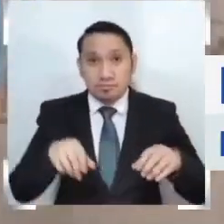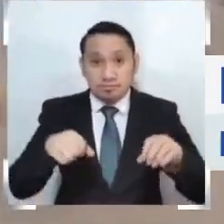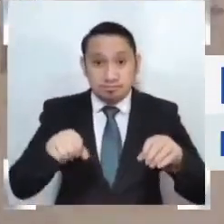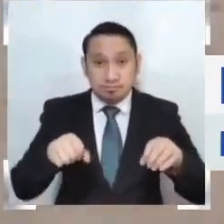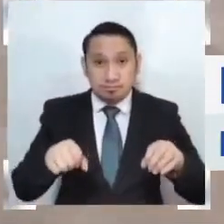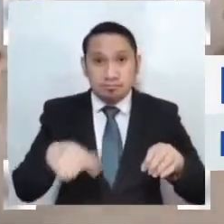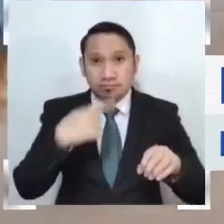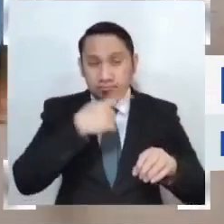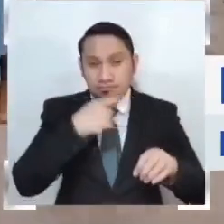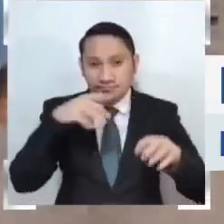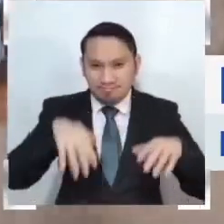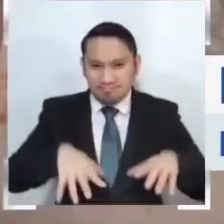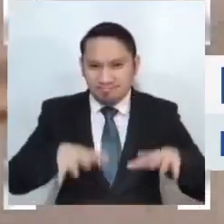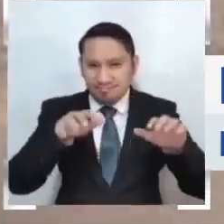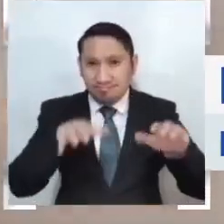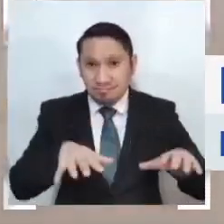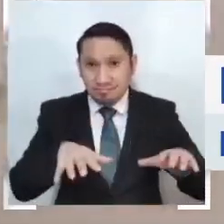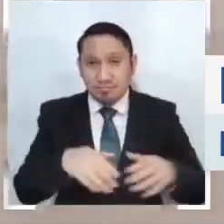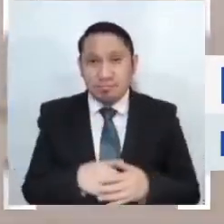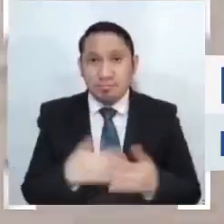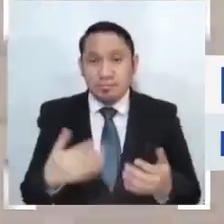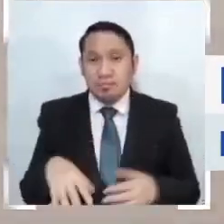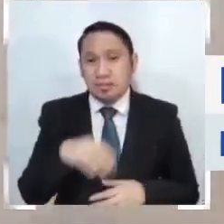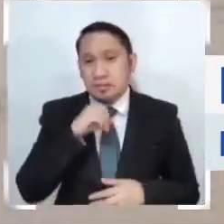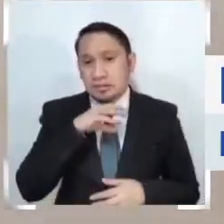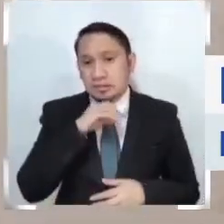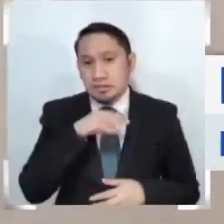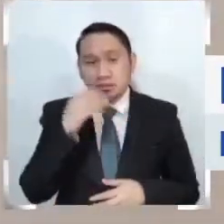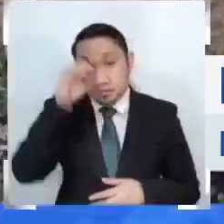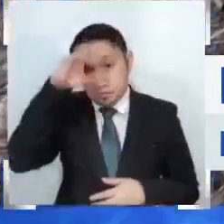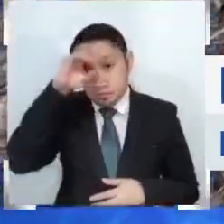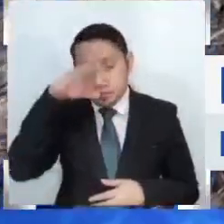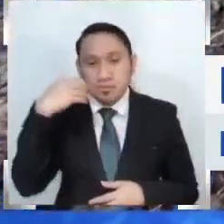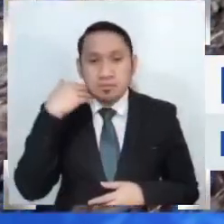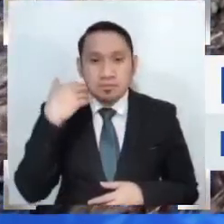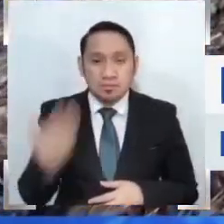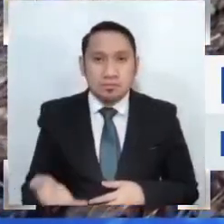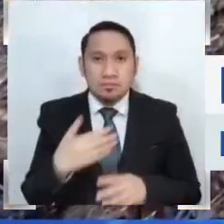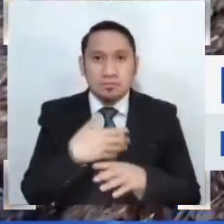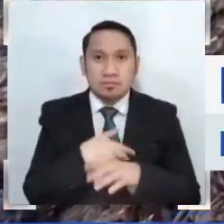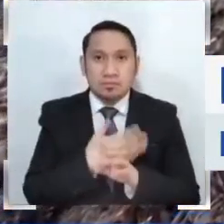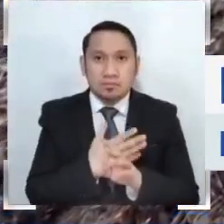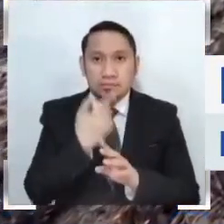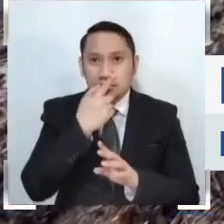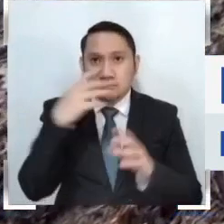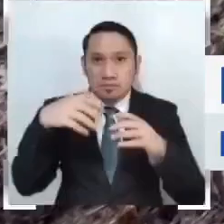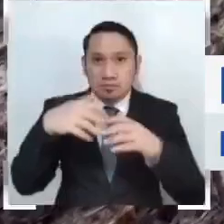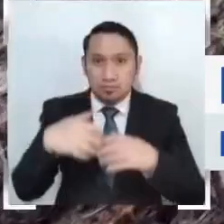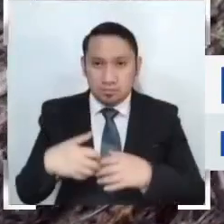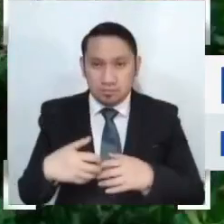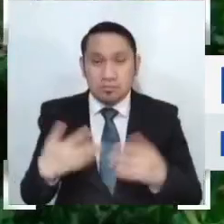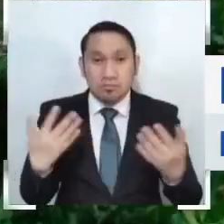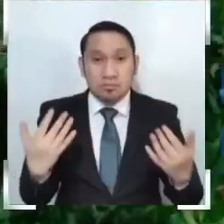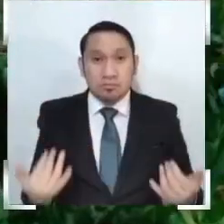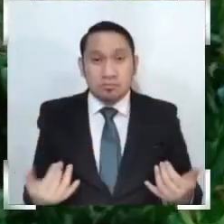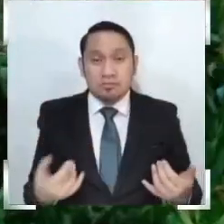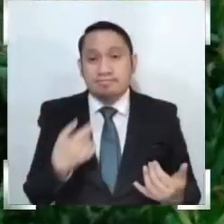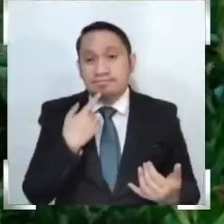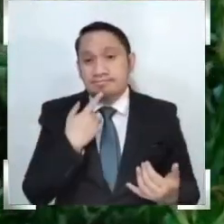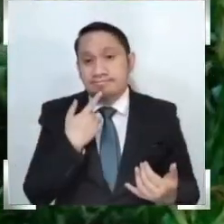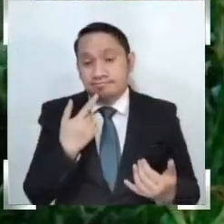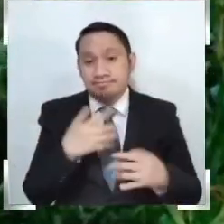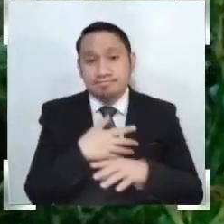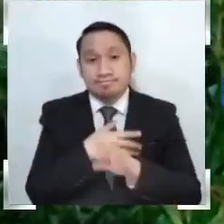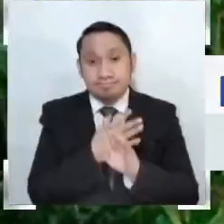baha. Patay naman ang isang lolo sa Talaingwa, Davao del Norte dahil sa pagguho ng lupa. Ayon sa ulat ng Super Radio Davao,